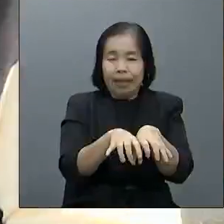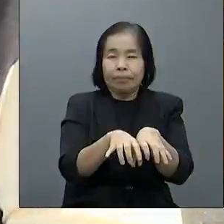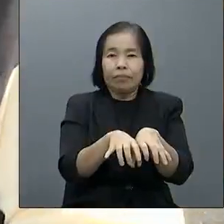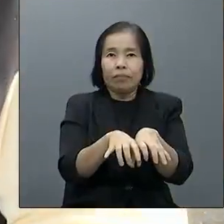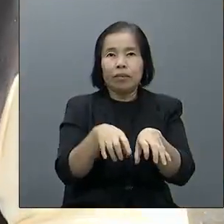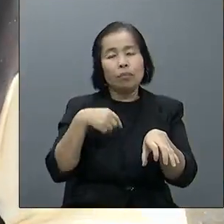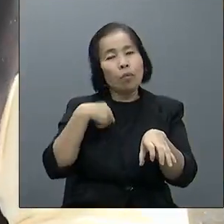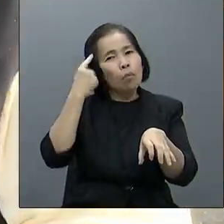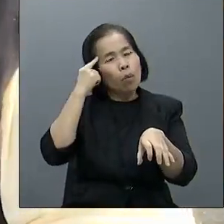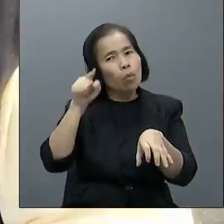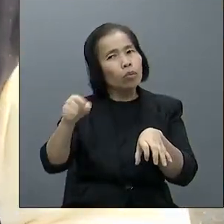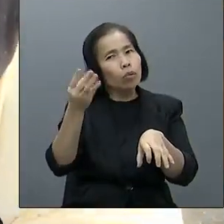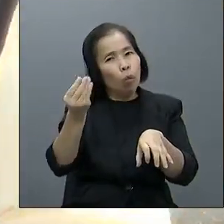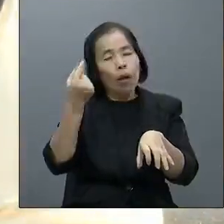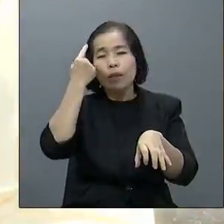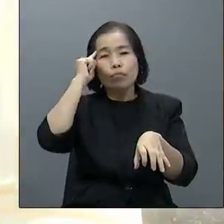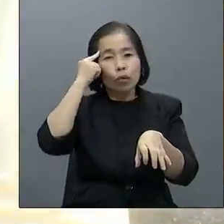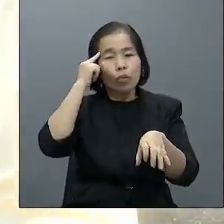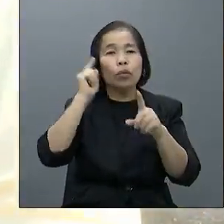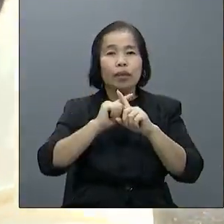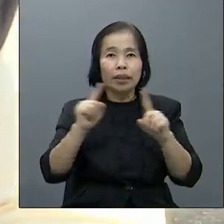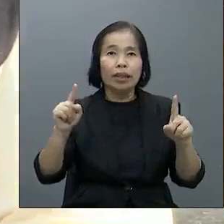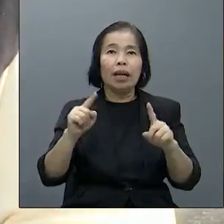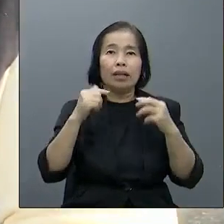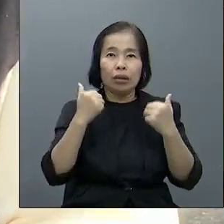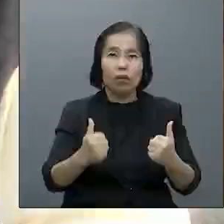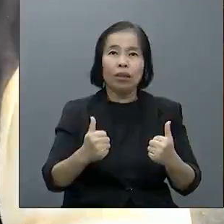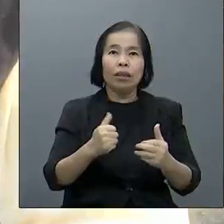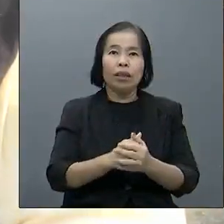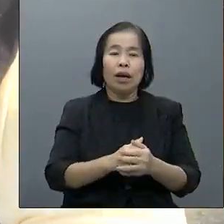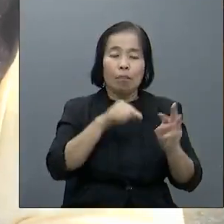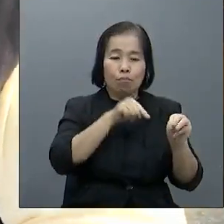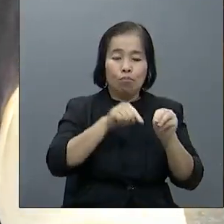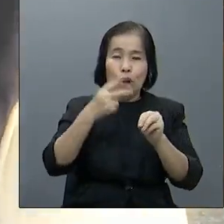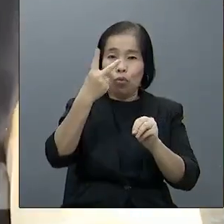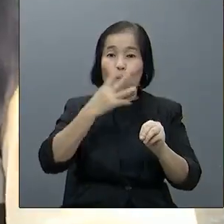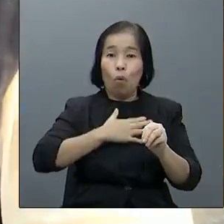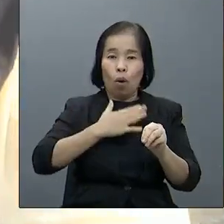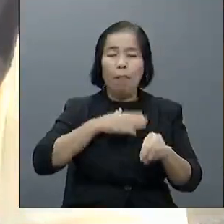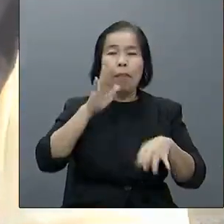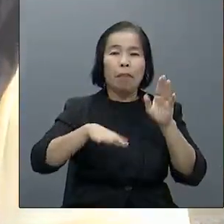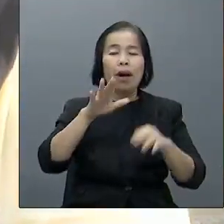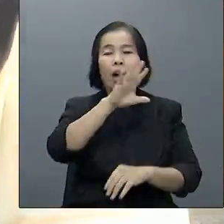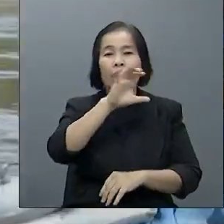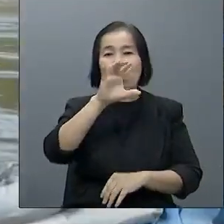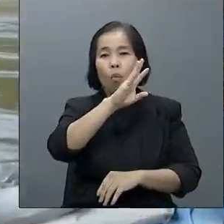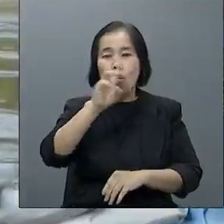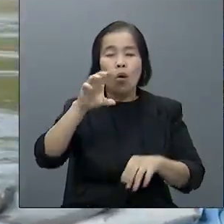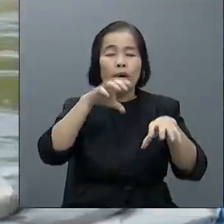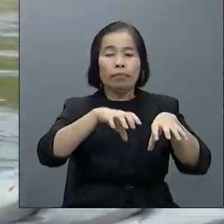ว่าประชากรเขาได้รับความเดือดร้อนประมาณเท่าไหร่แต่ว่าตำบลวังทอง2หมู่บ้านก็น่าจะประมาณในเกณฑ์500-600ครัวเรือนนะ